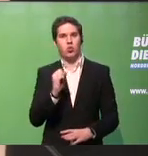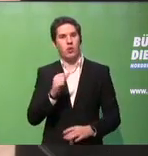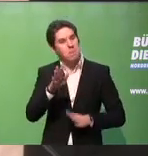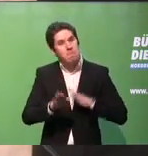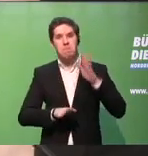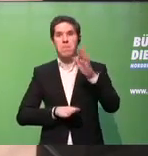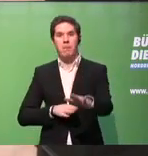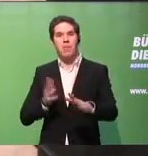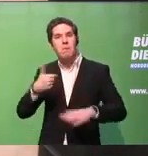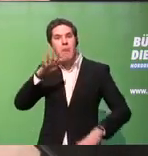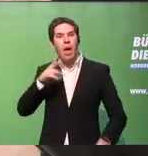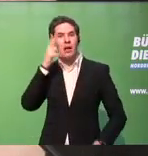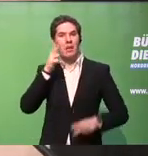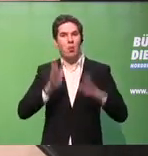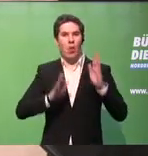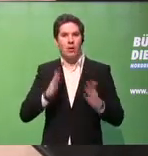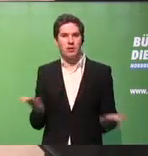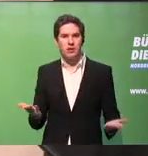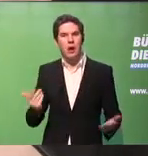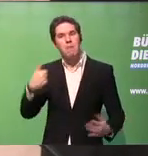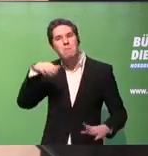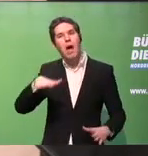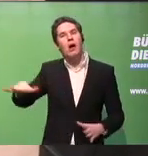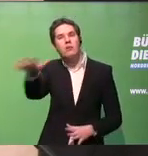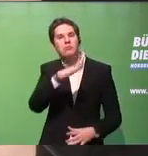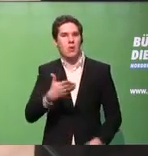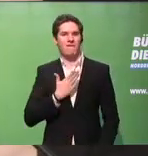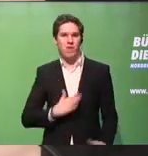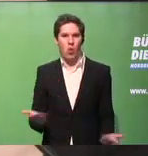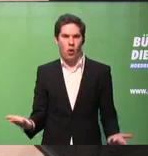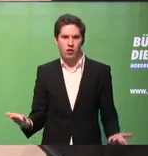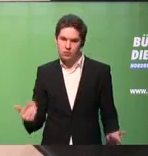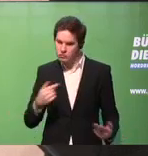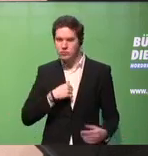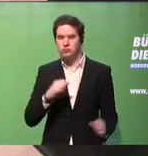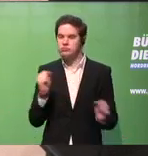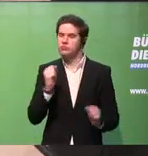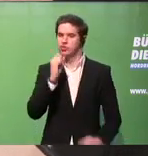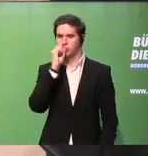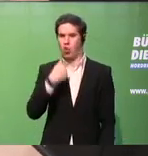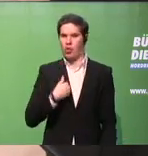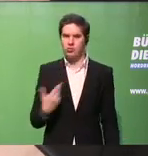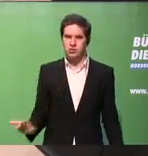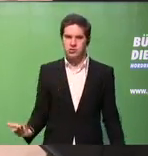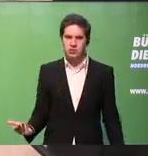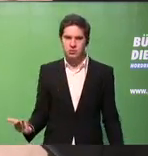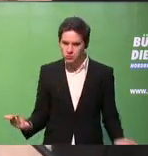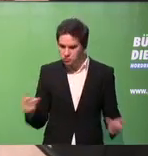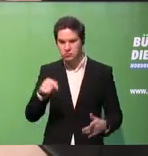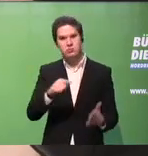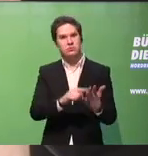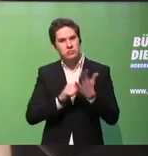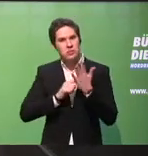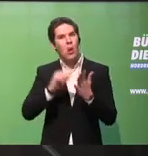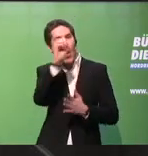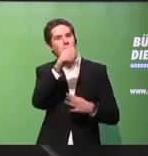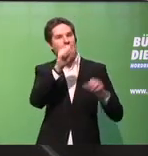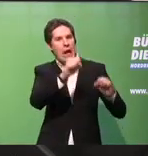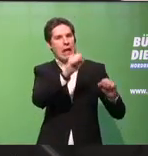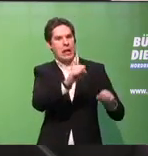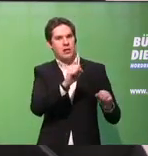in Europa und für mehr Gemeinwohlorientierung in Europa. Darauf bin ich unglaublich stolz und ich glaube, es kann auch zeigen, was Europa leisten